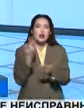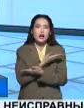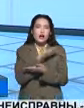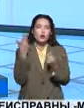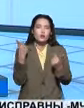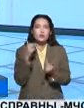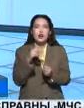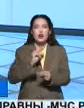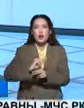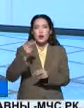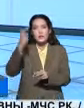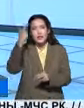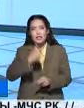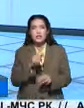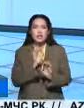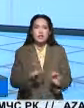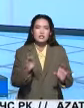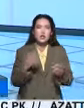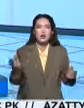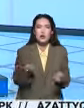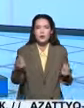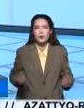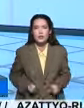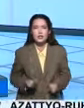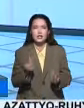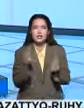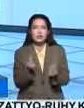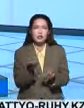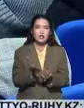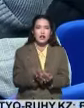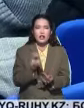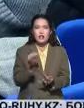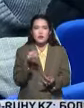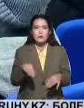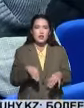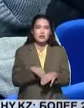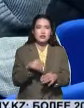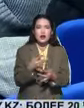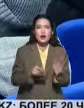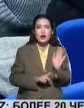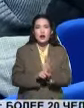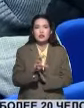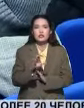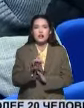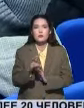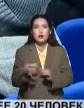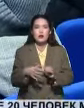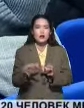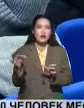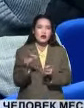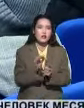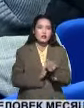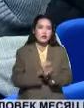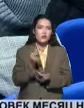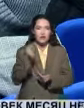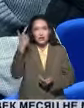обучили финансовой грамотности и рассказали, как в обычной жизни сводить дебет и кредит. Данный проект стартовал по инициативе партии «Аманат». Цель – повышение